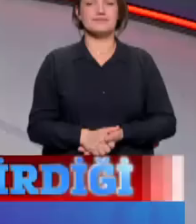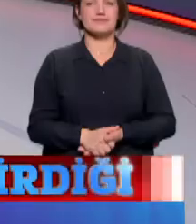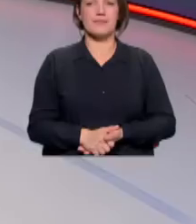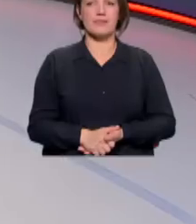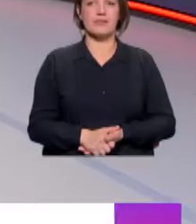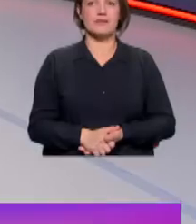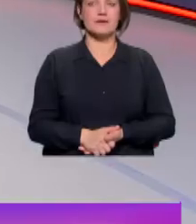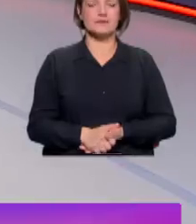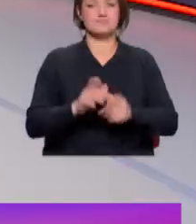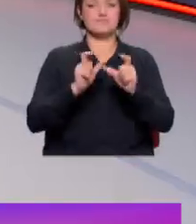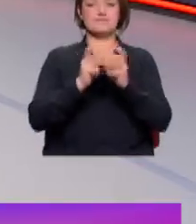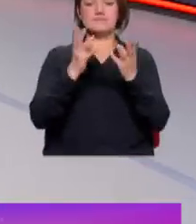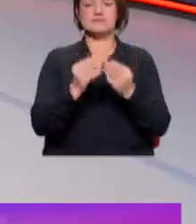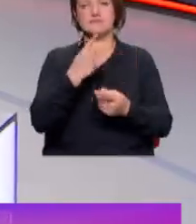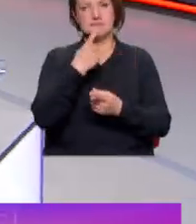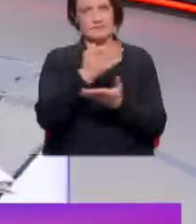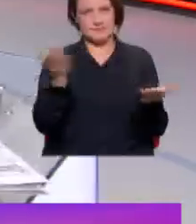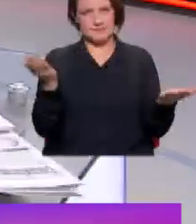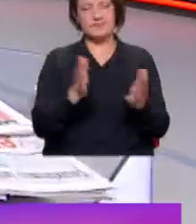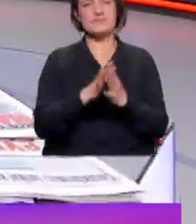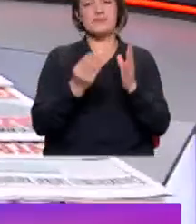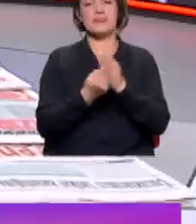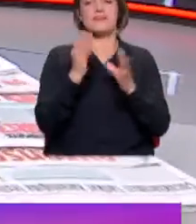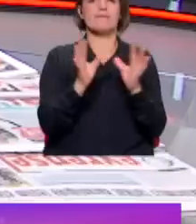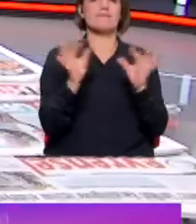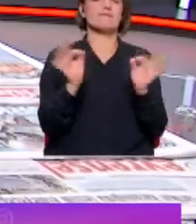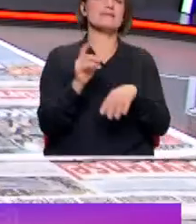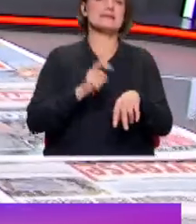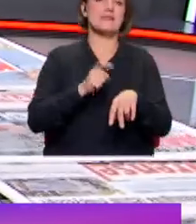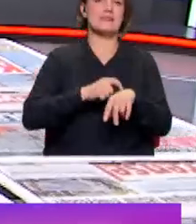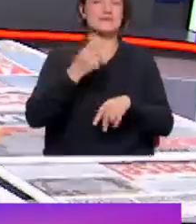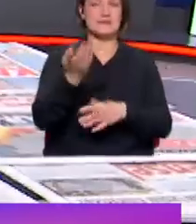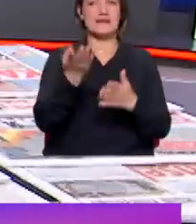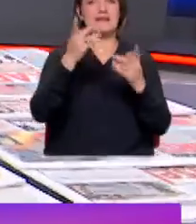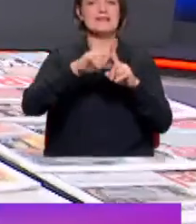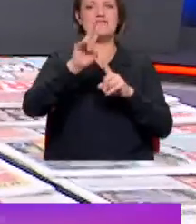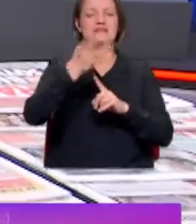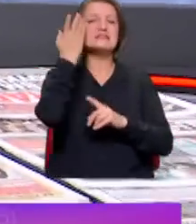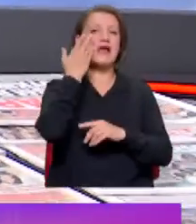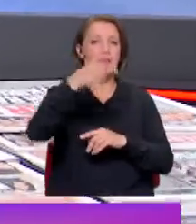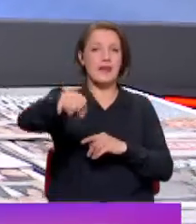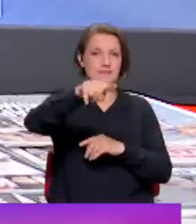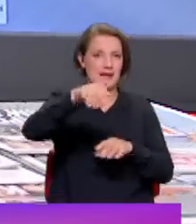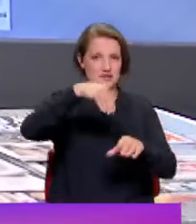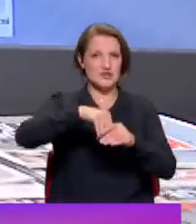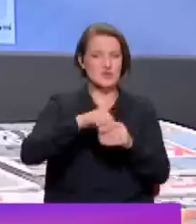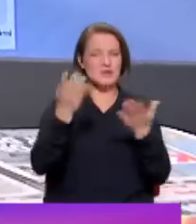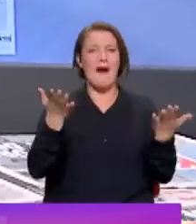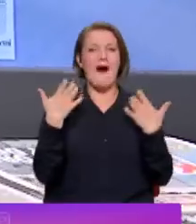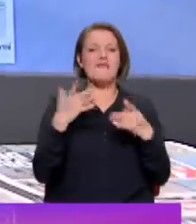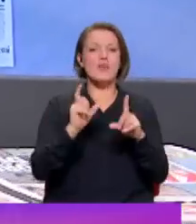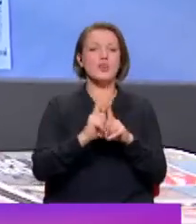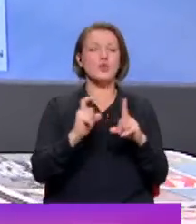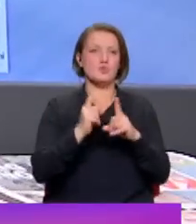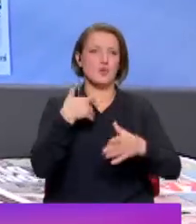yaralandı Geçmiş olsun dileklerimizi iletelim Sabahın erken saatlerinde ekran başında olanlar için Tabii ki Eee havanın